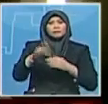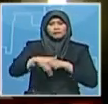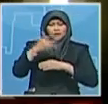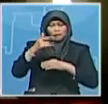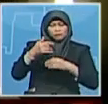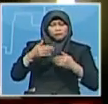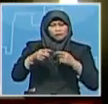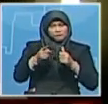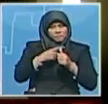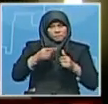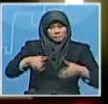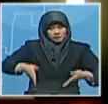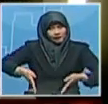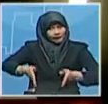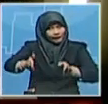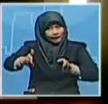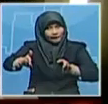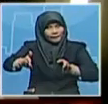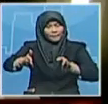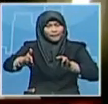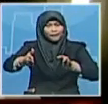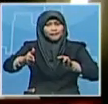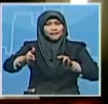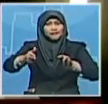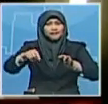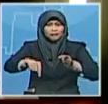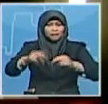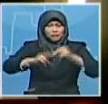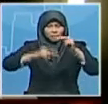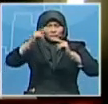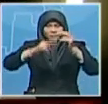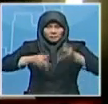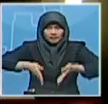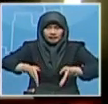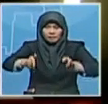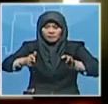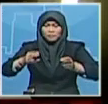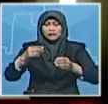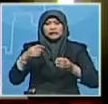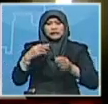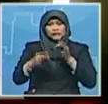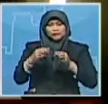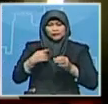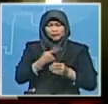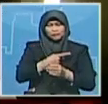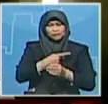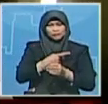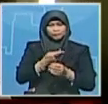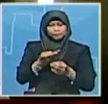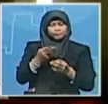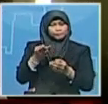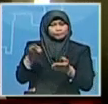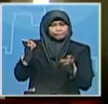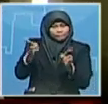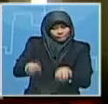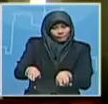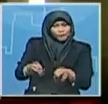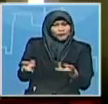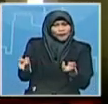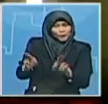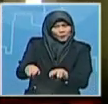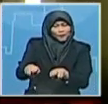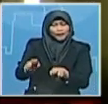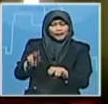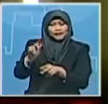membuat jalan misalnya. Dalam tempoh tertentu bila kita tender, kontrak hanya berjalan 2 tahun selepas